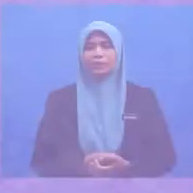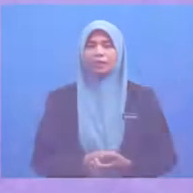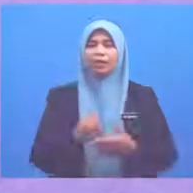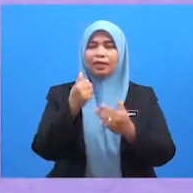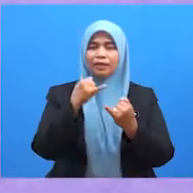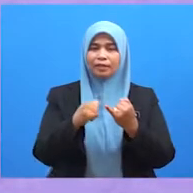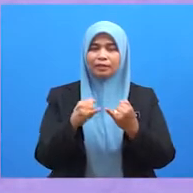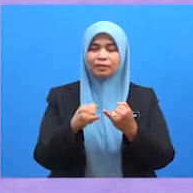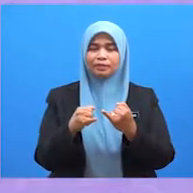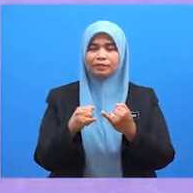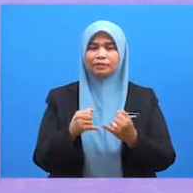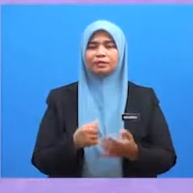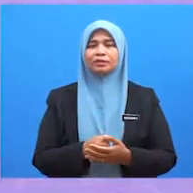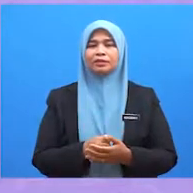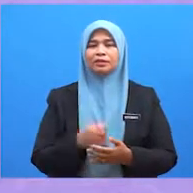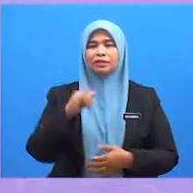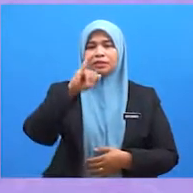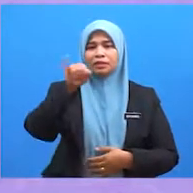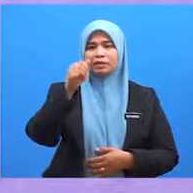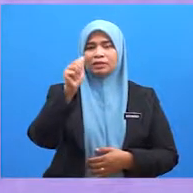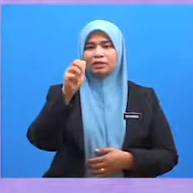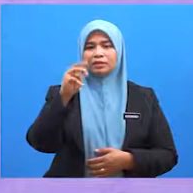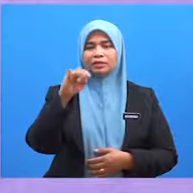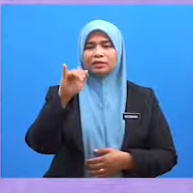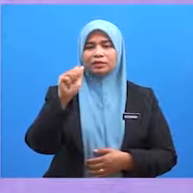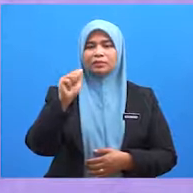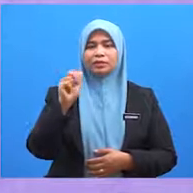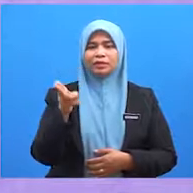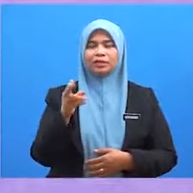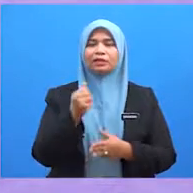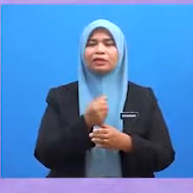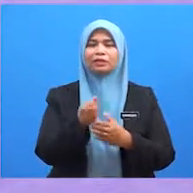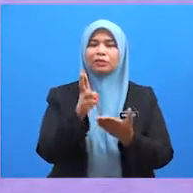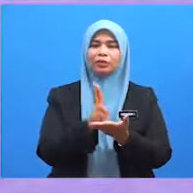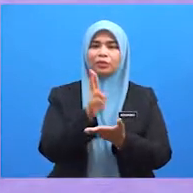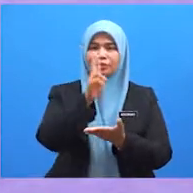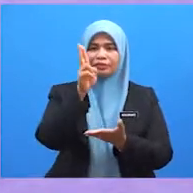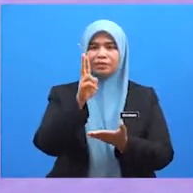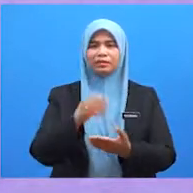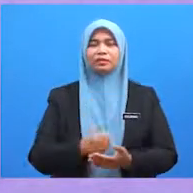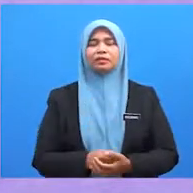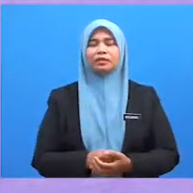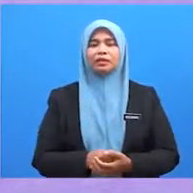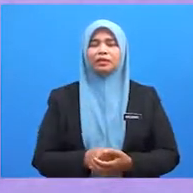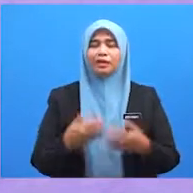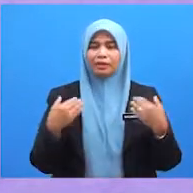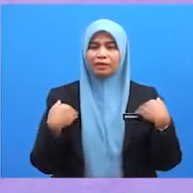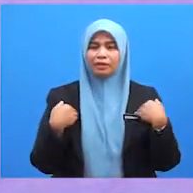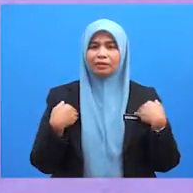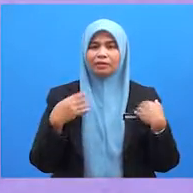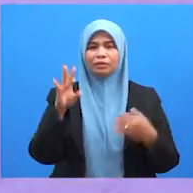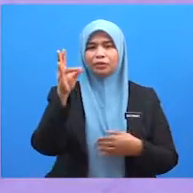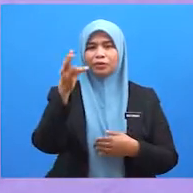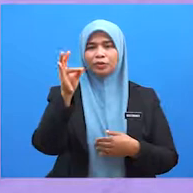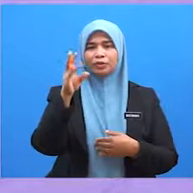Akhir sekali ialah Jamiah atau University Baitul Rahman. Terdapat